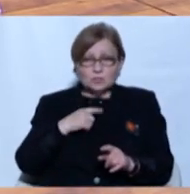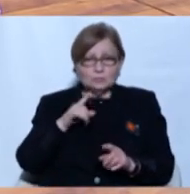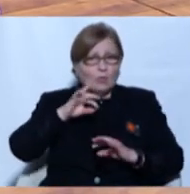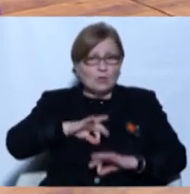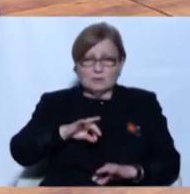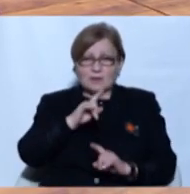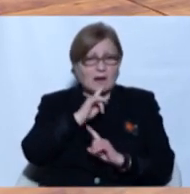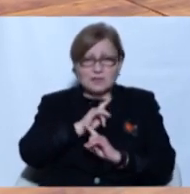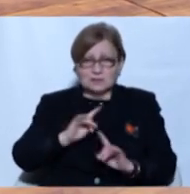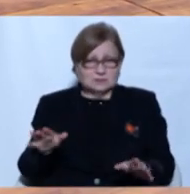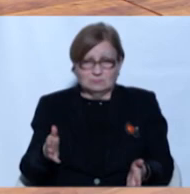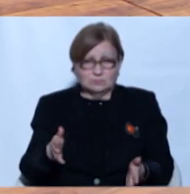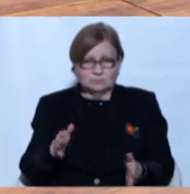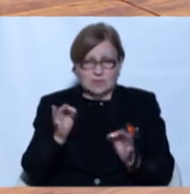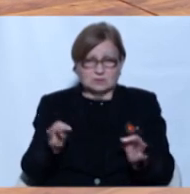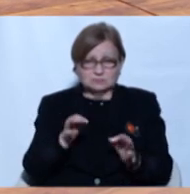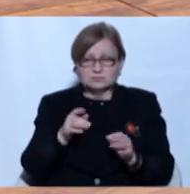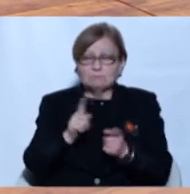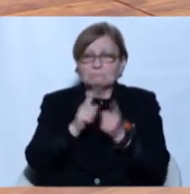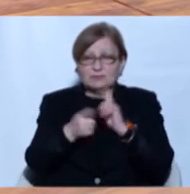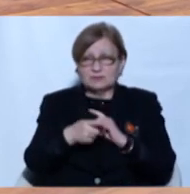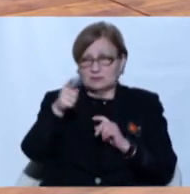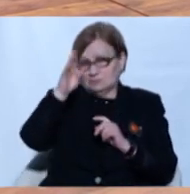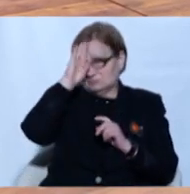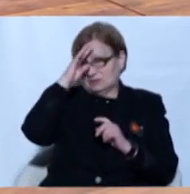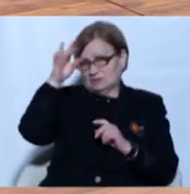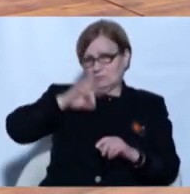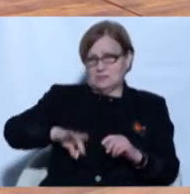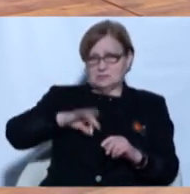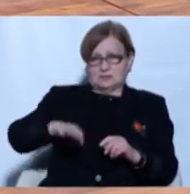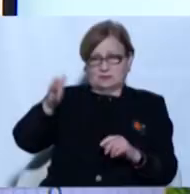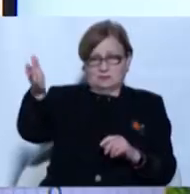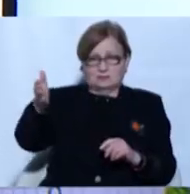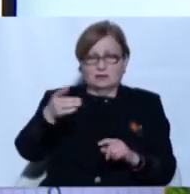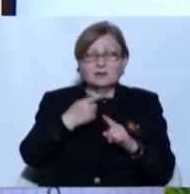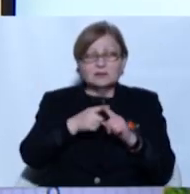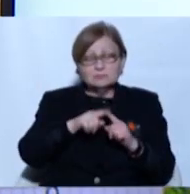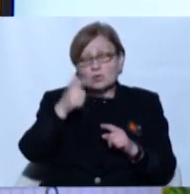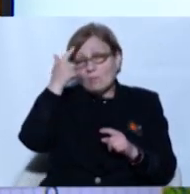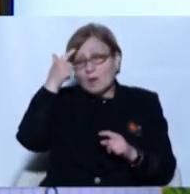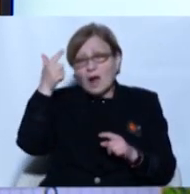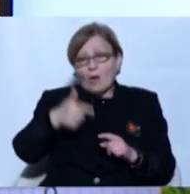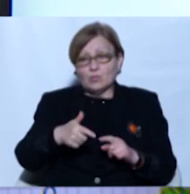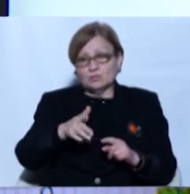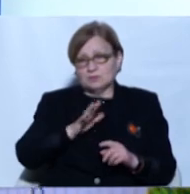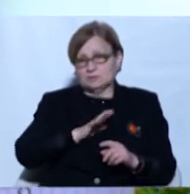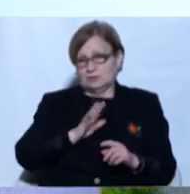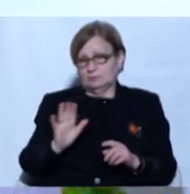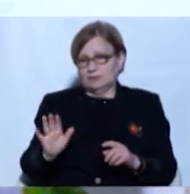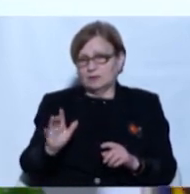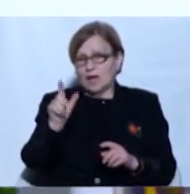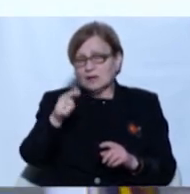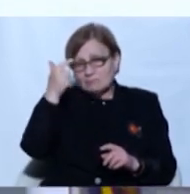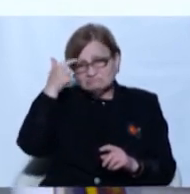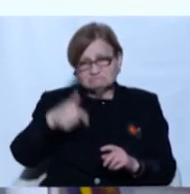ამით სარგებელი კი არ მიიღო, ამით საბოლოო ტერმა ისარგებლა, ეს იყო სწორედ უნათლობის, გონების უნათლობის შედეგი. ეს